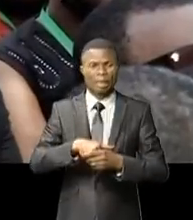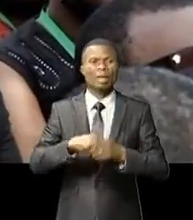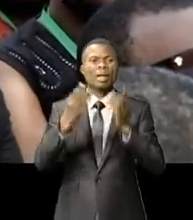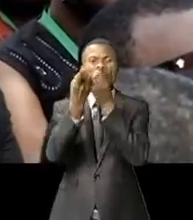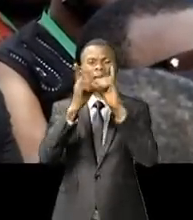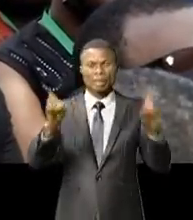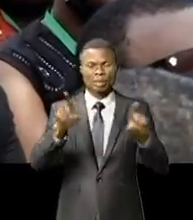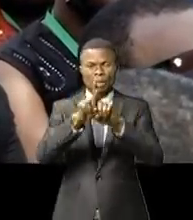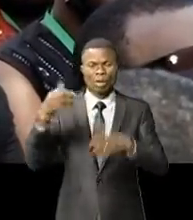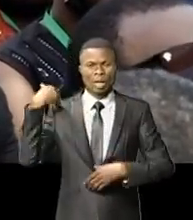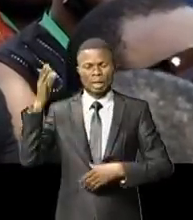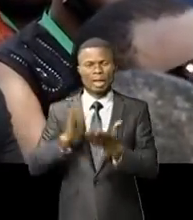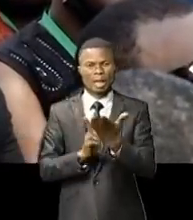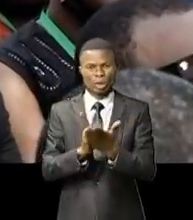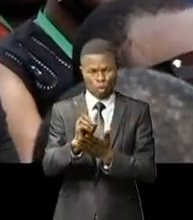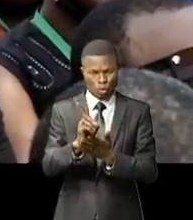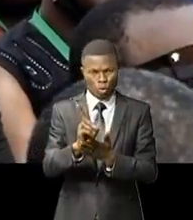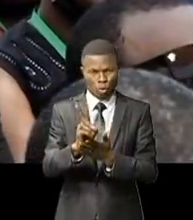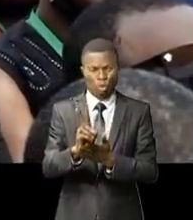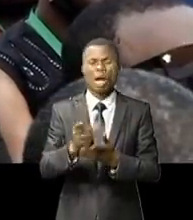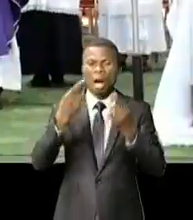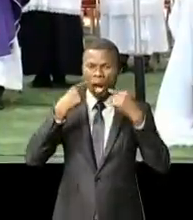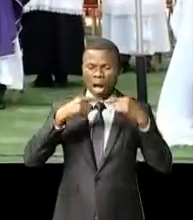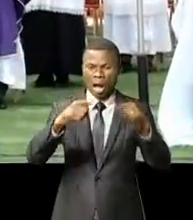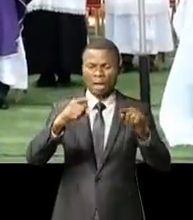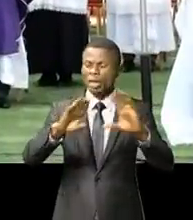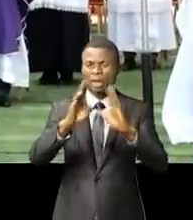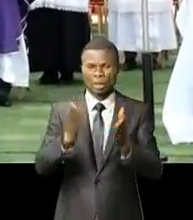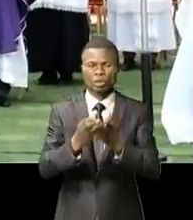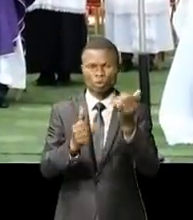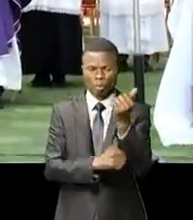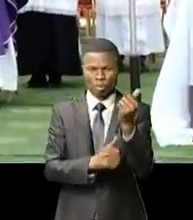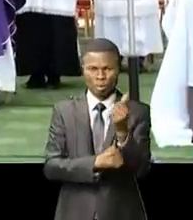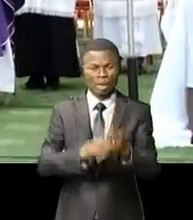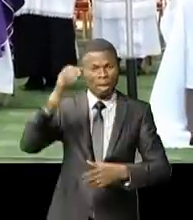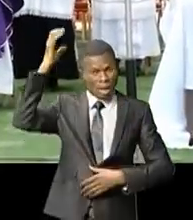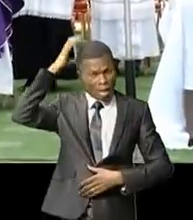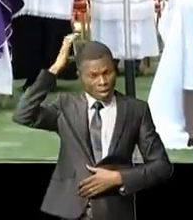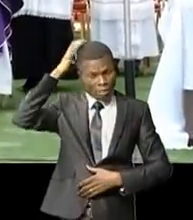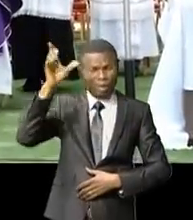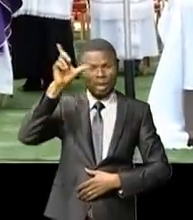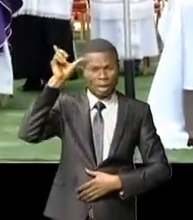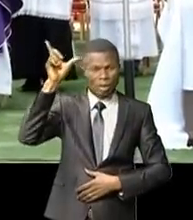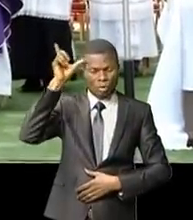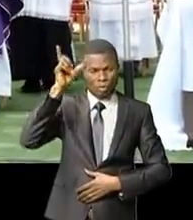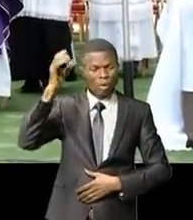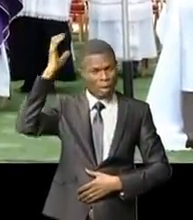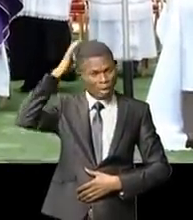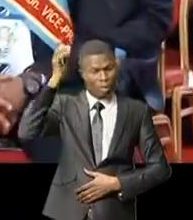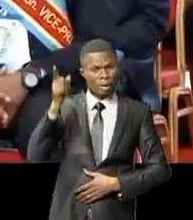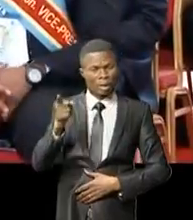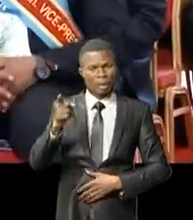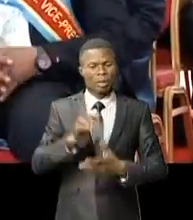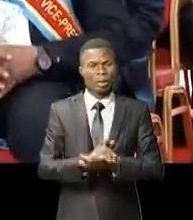en République démocratique du Congo ont été rappelées à l'assistance par l'archevêque de Lubumbashi, Mgr Fulgence